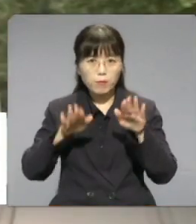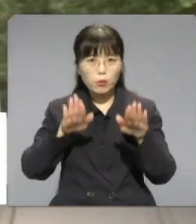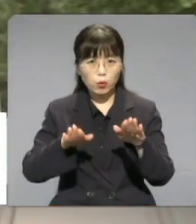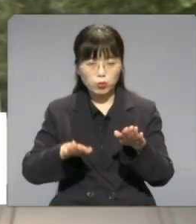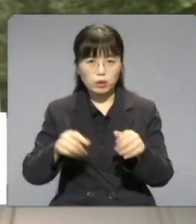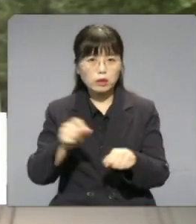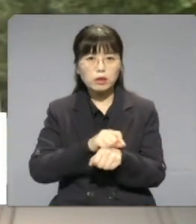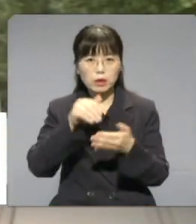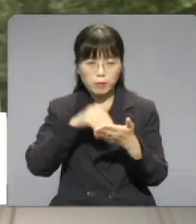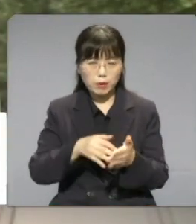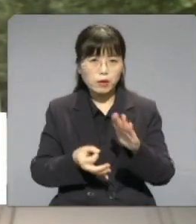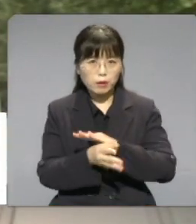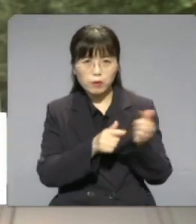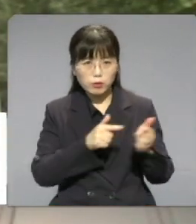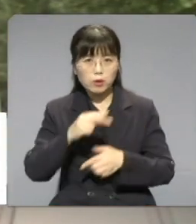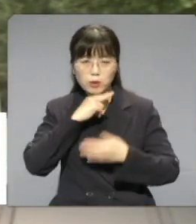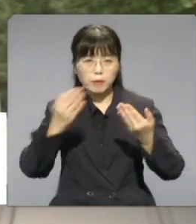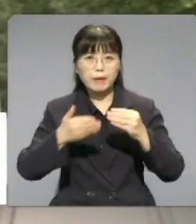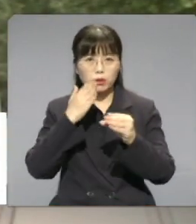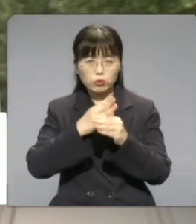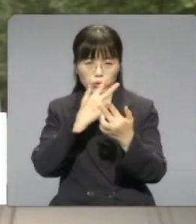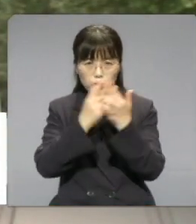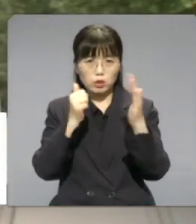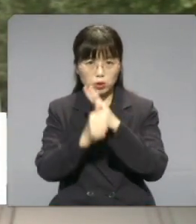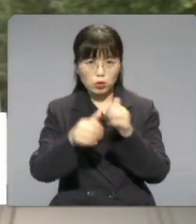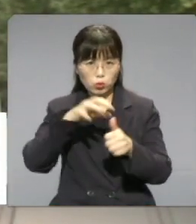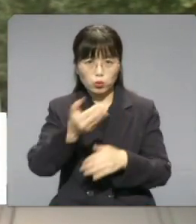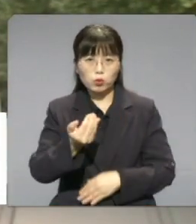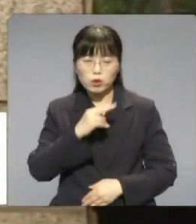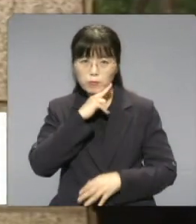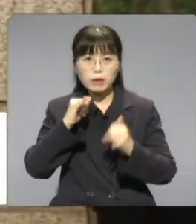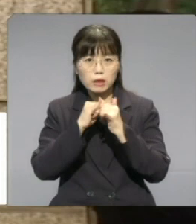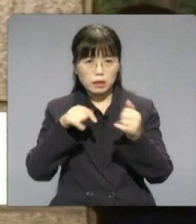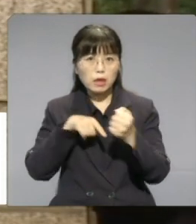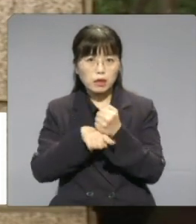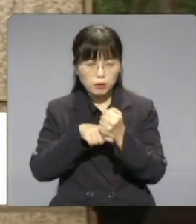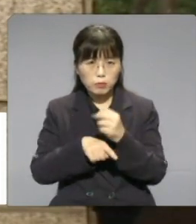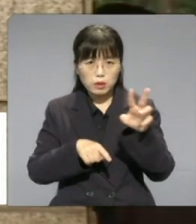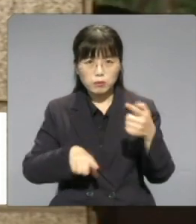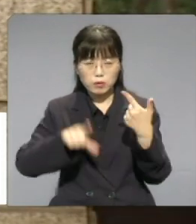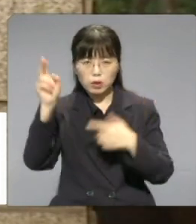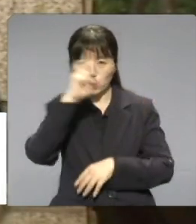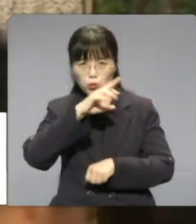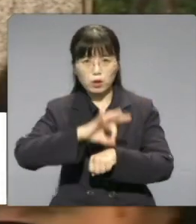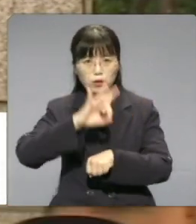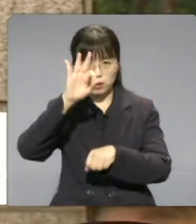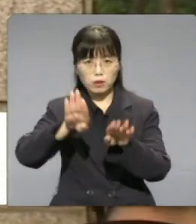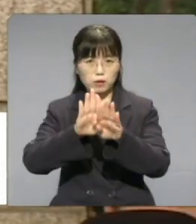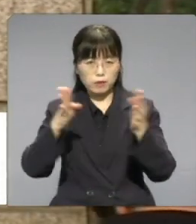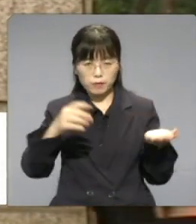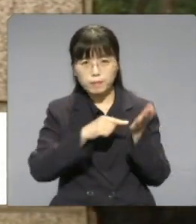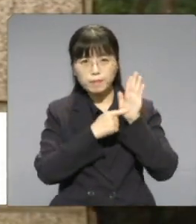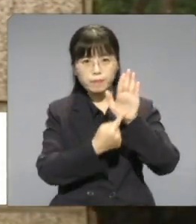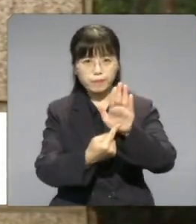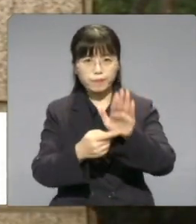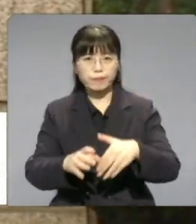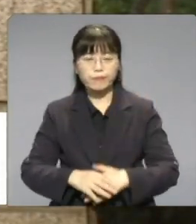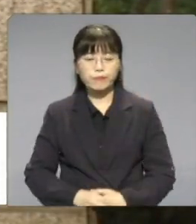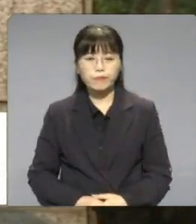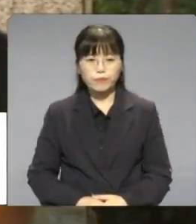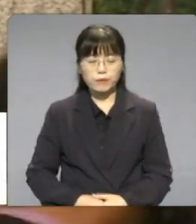오늘 특가법상 뇌물 등 혐의를 받는이 대표의 구속 전 피해자 신문을 26일 오전 10시에 연다고